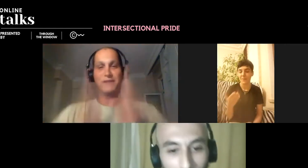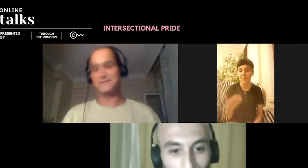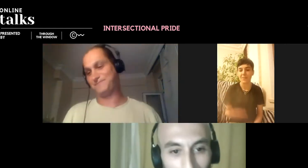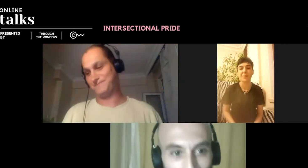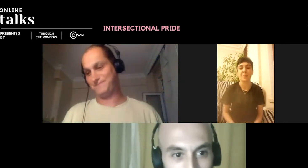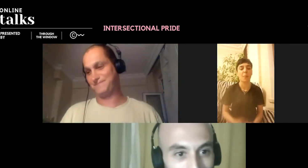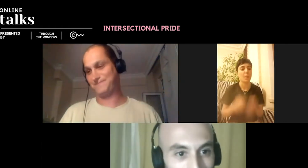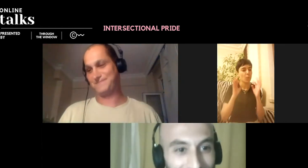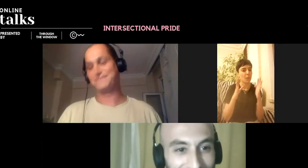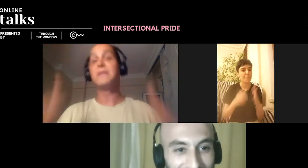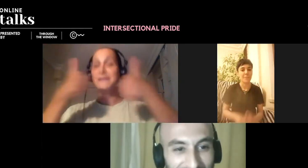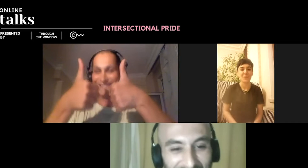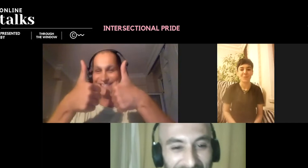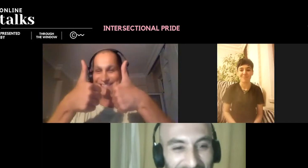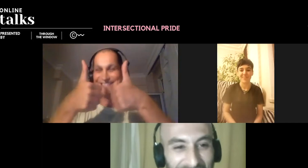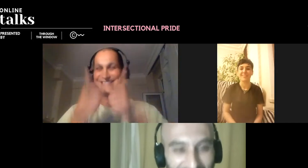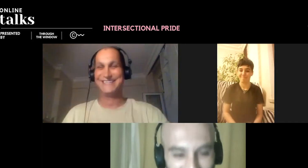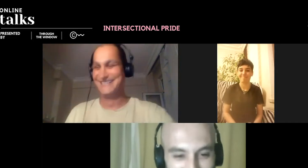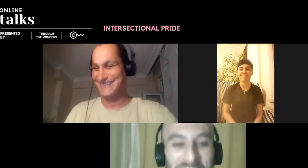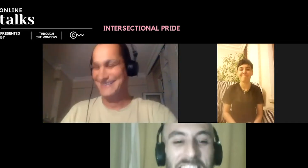Perfect. Okay, baştan mı alayım?